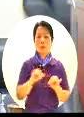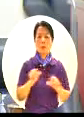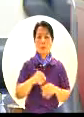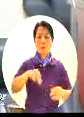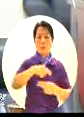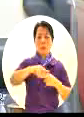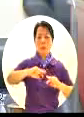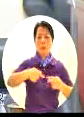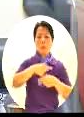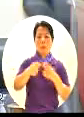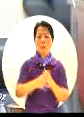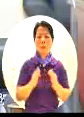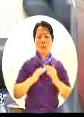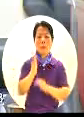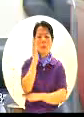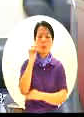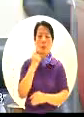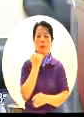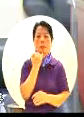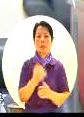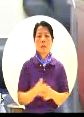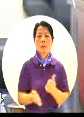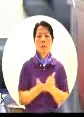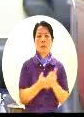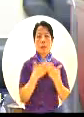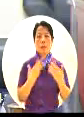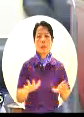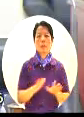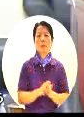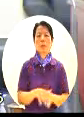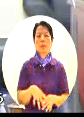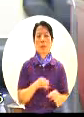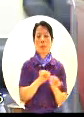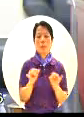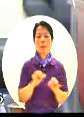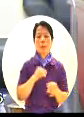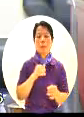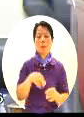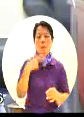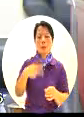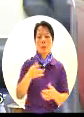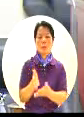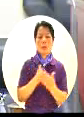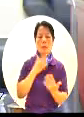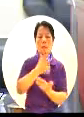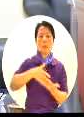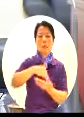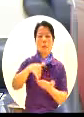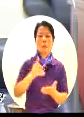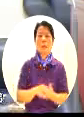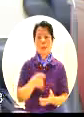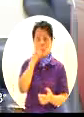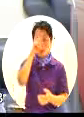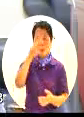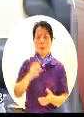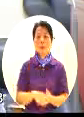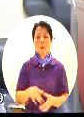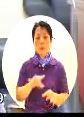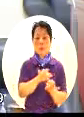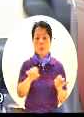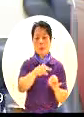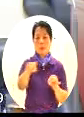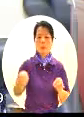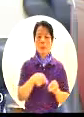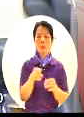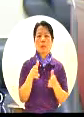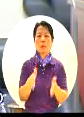们似乎相对可以得到很多的一些土地的重化哈，希望讲这些土地的